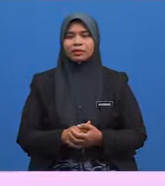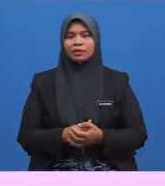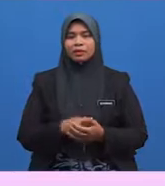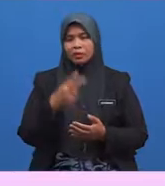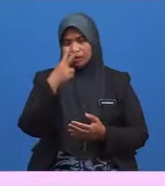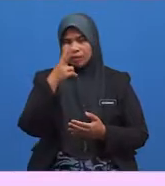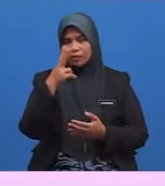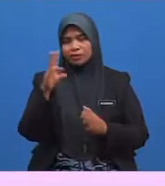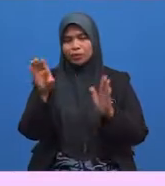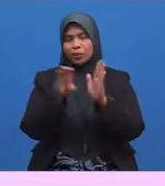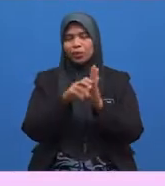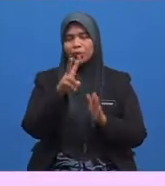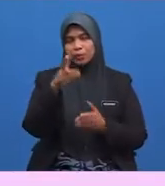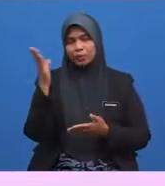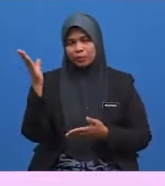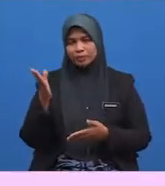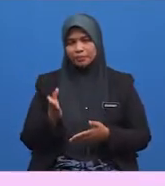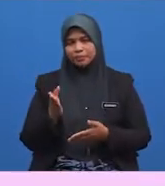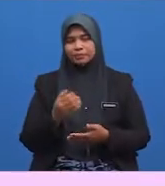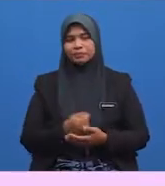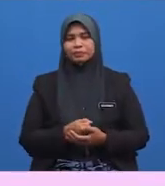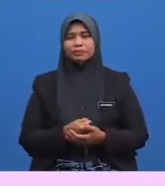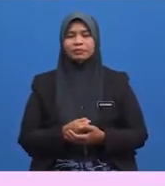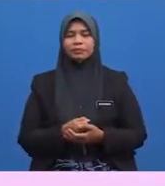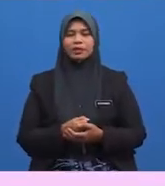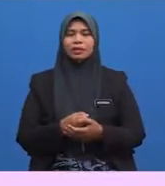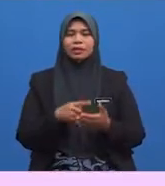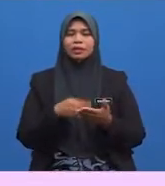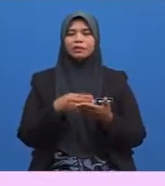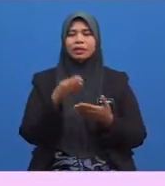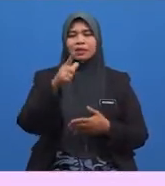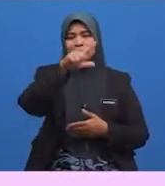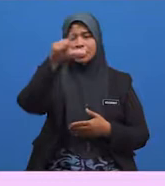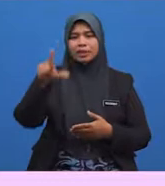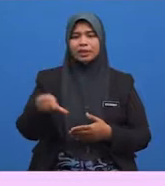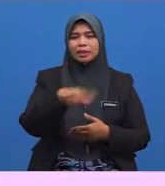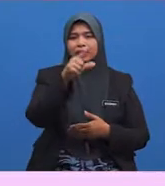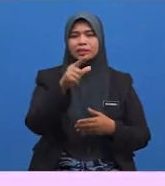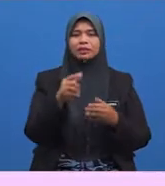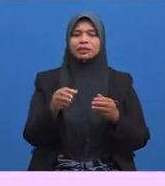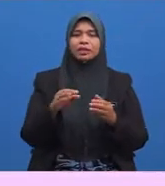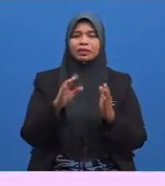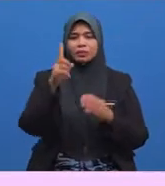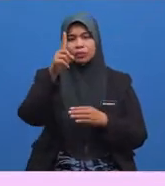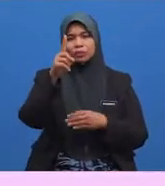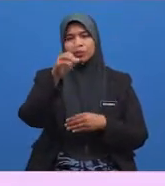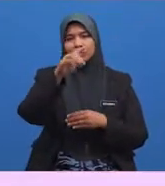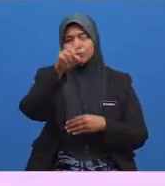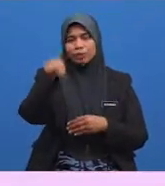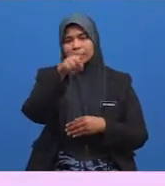2 di paparan. Bagi soalan A, diberi lilitan sebuah bulatan